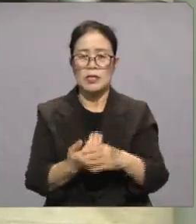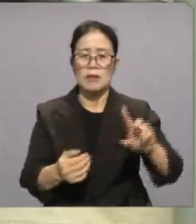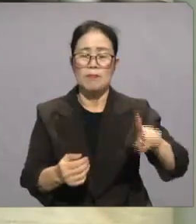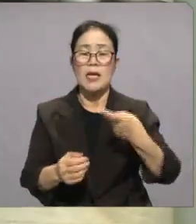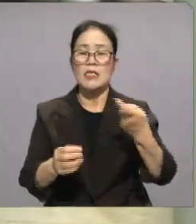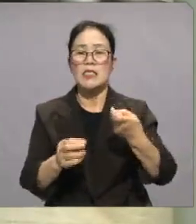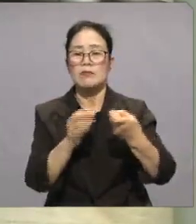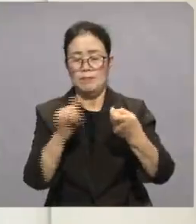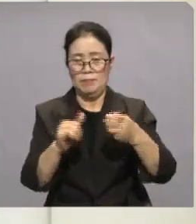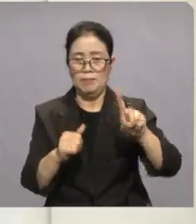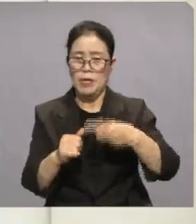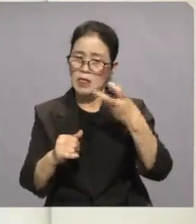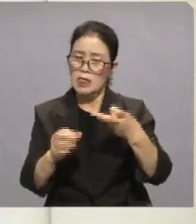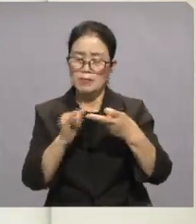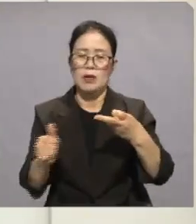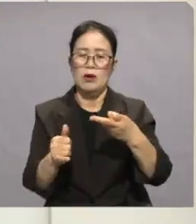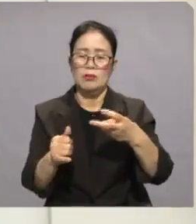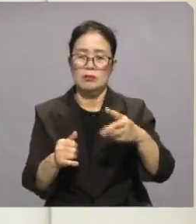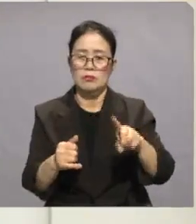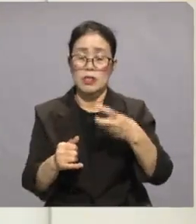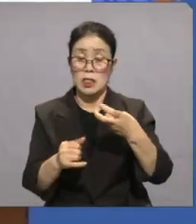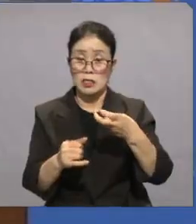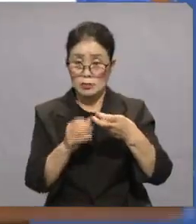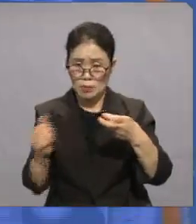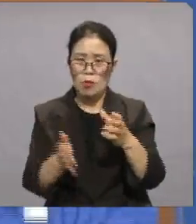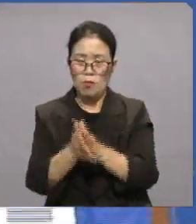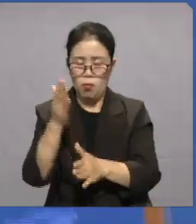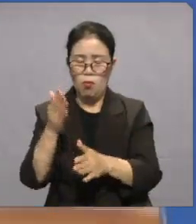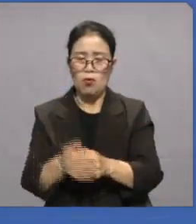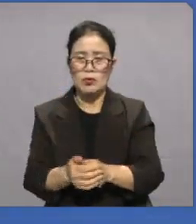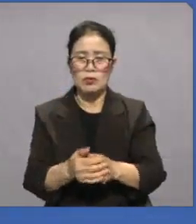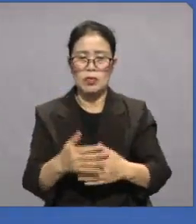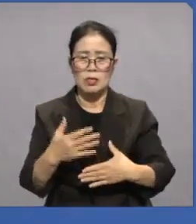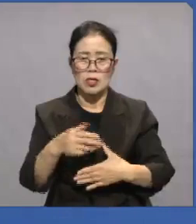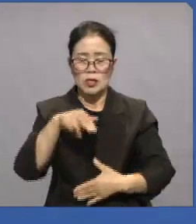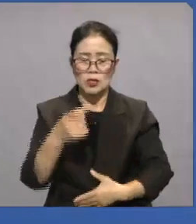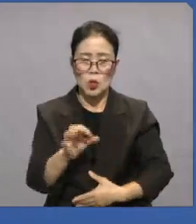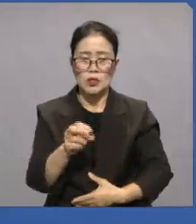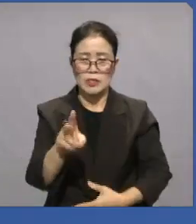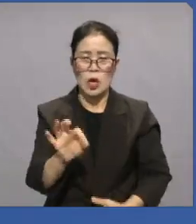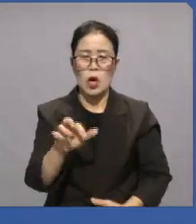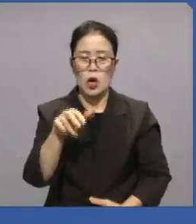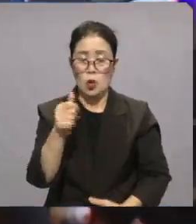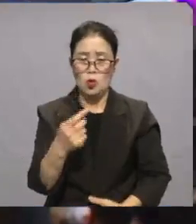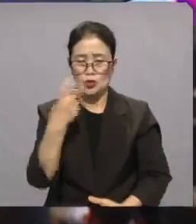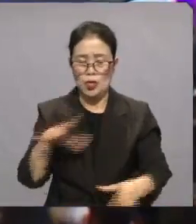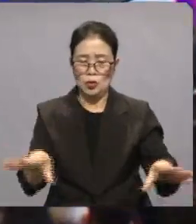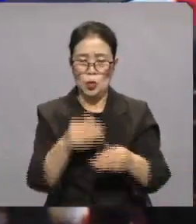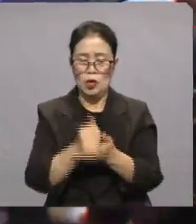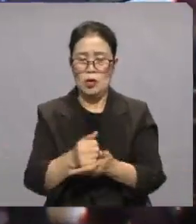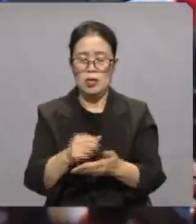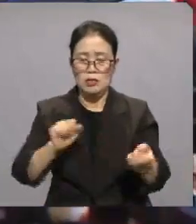120여 명의 전담 수사팀을 꾸렸습니다. 송영호 국수본 안보수사심의관이 수사 총괄을 맡습니다.